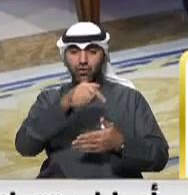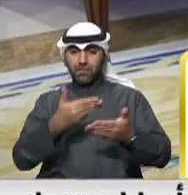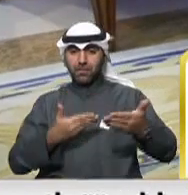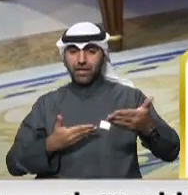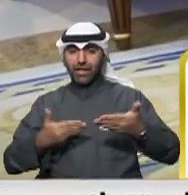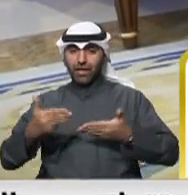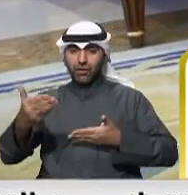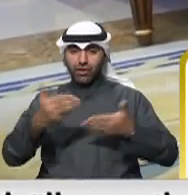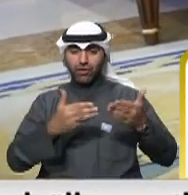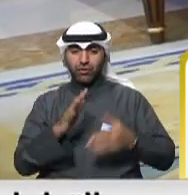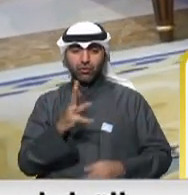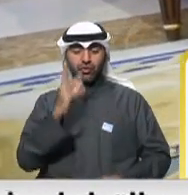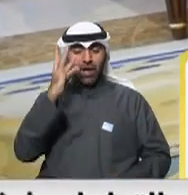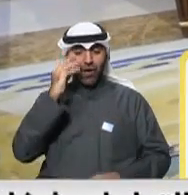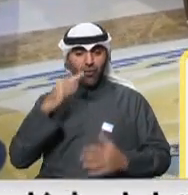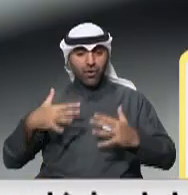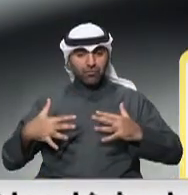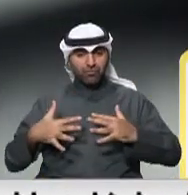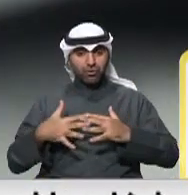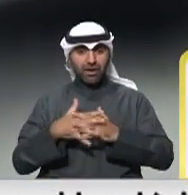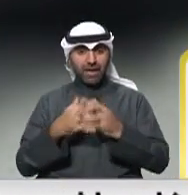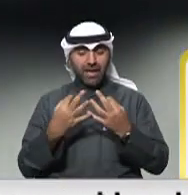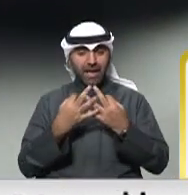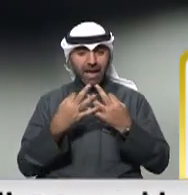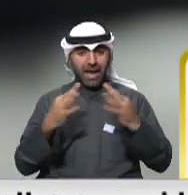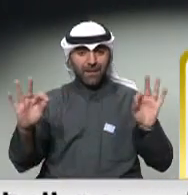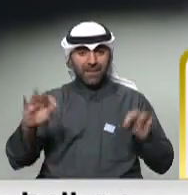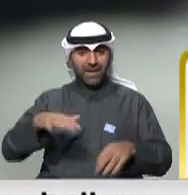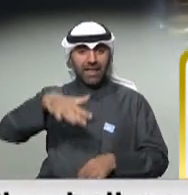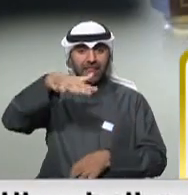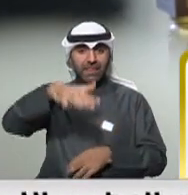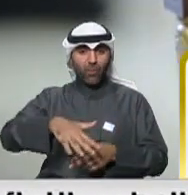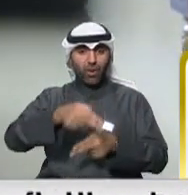والاجتماعية والبيئية للتنمية